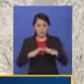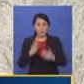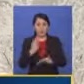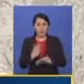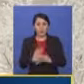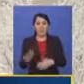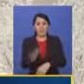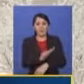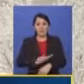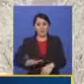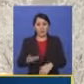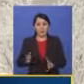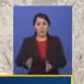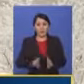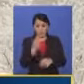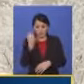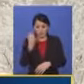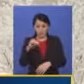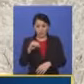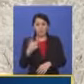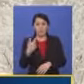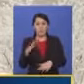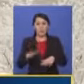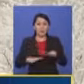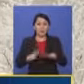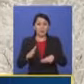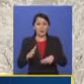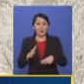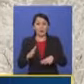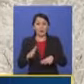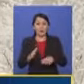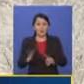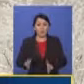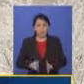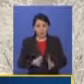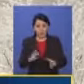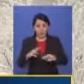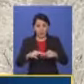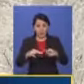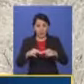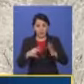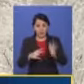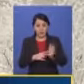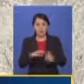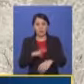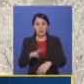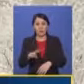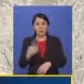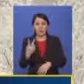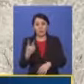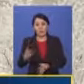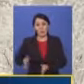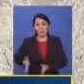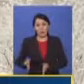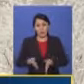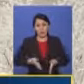еді. Біз жол сапалы шығу үшін 3 батпақты құрғатып, күрделі негіз дайындадық. Енді ені 7 метр болатын. Екі қатарлы жолды